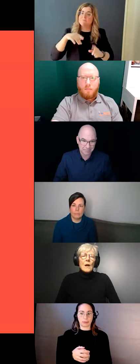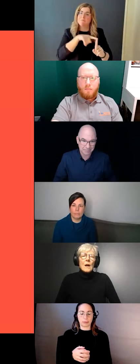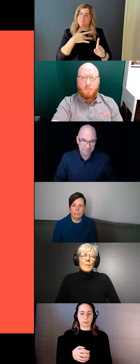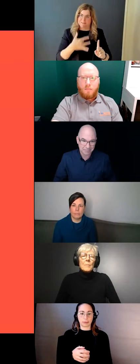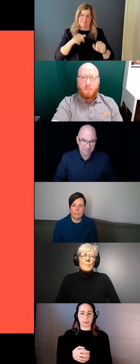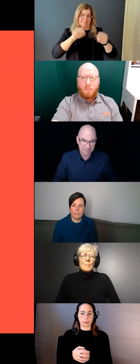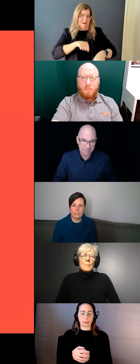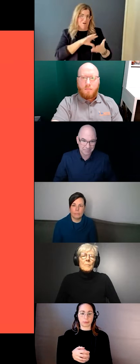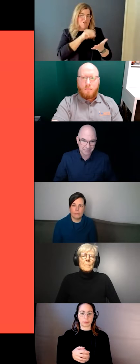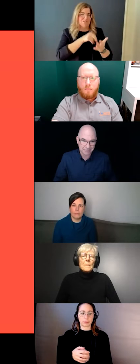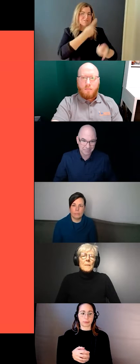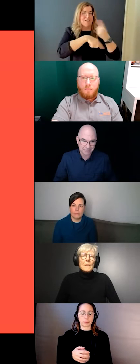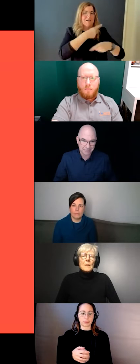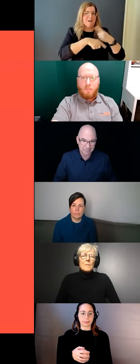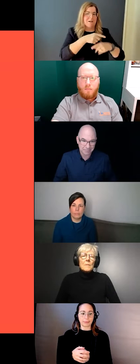où